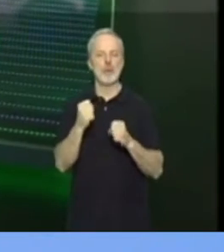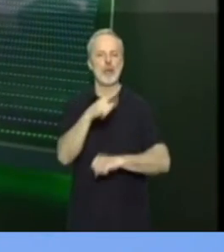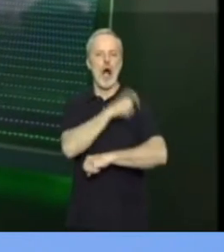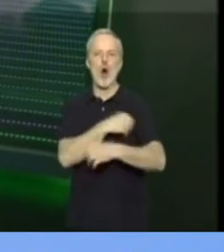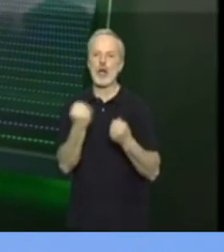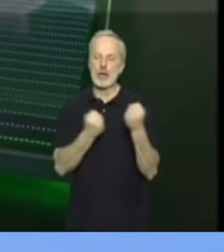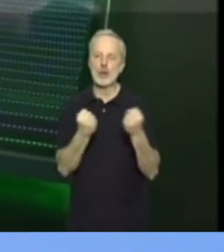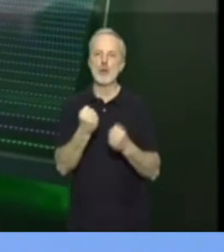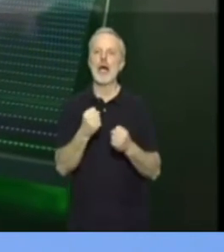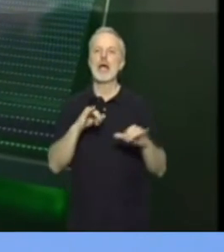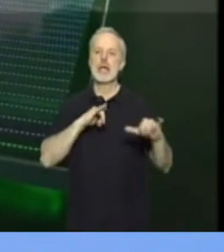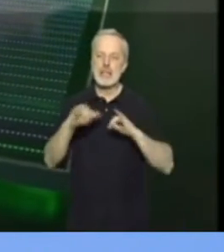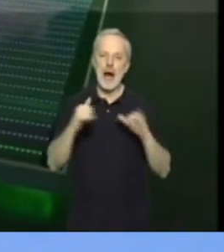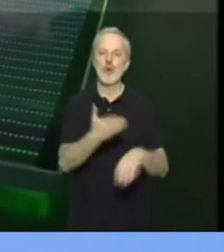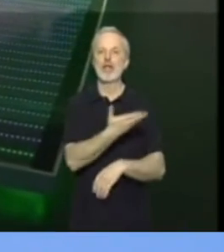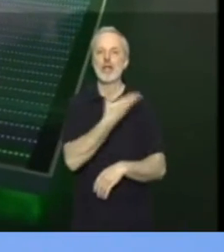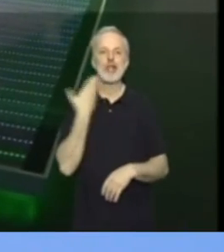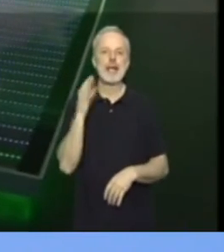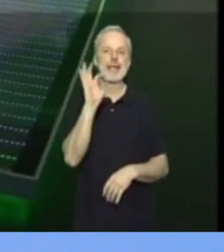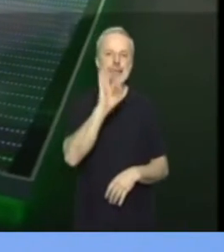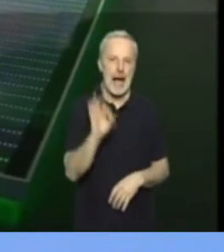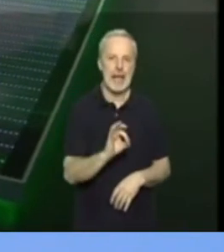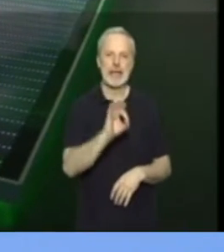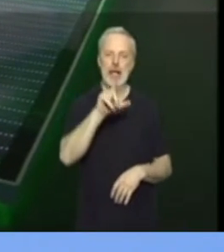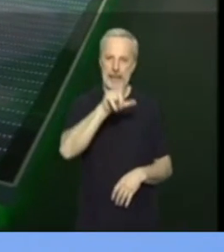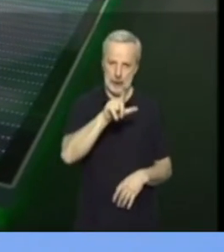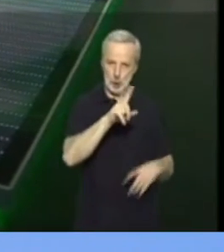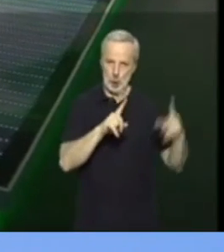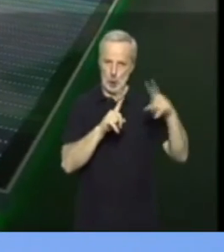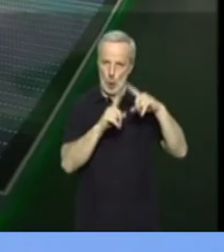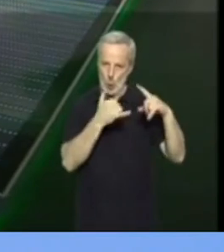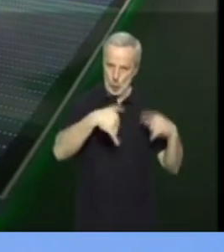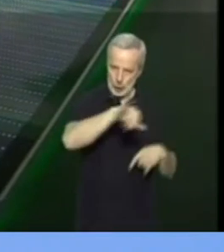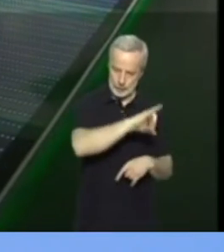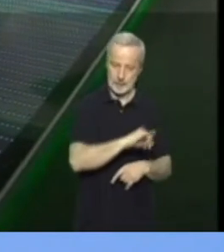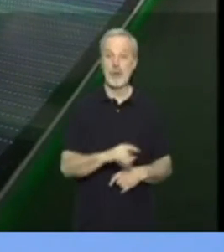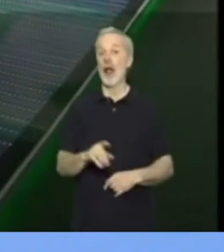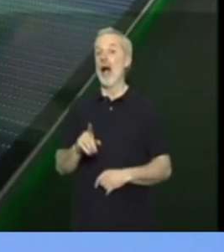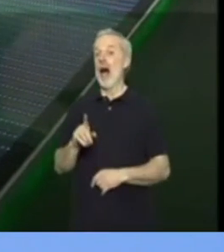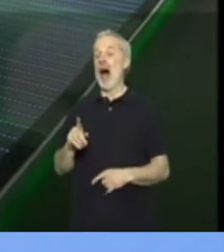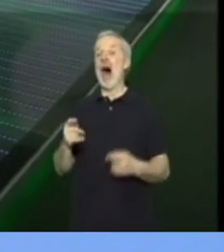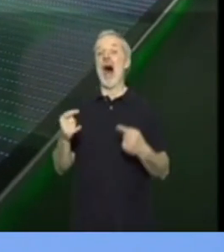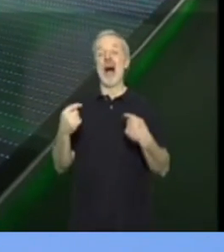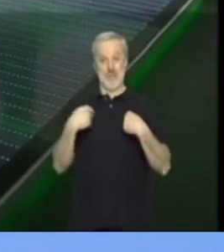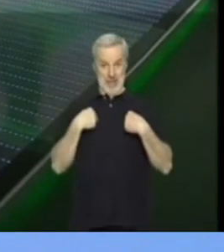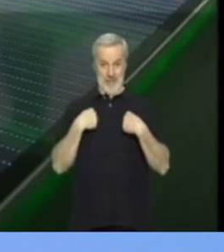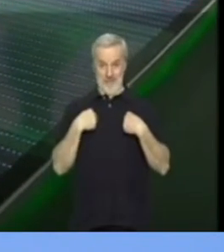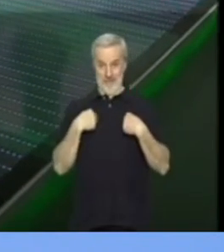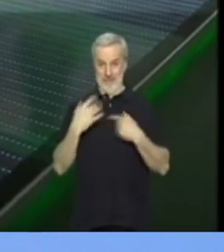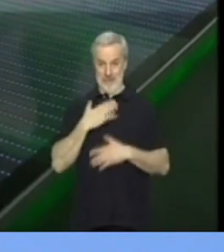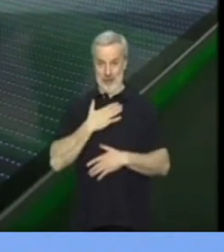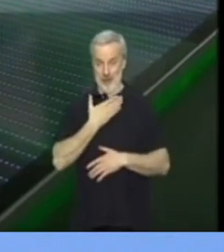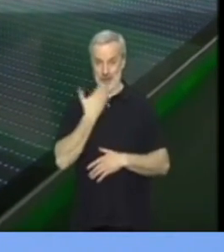důležité třeba zase, jednak pro domácí cyklistiku, ale i pro Český svaz, protože jsme